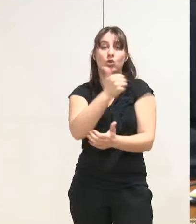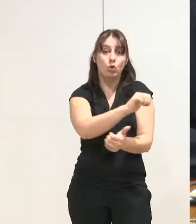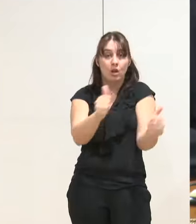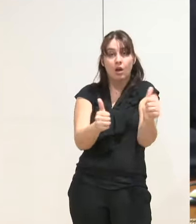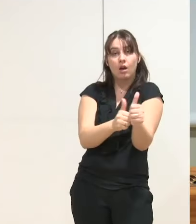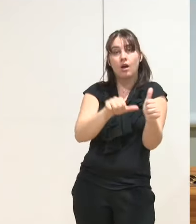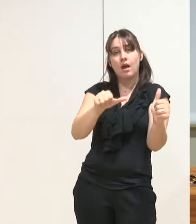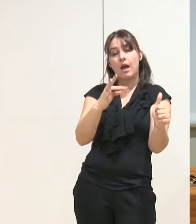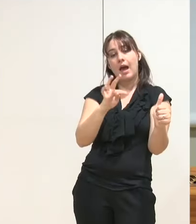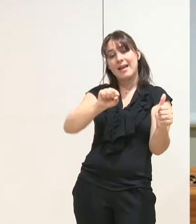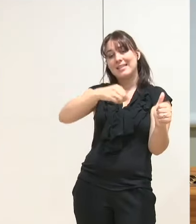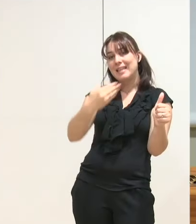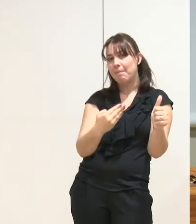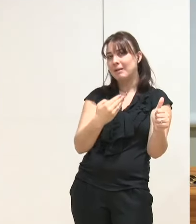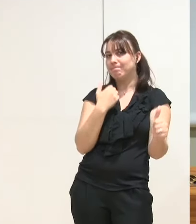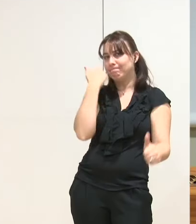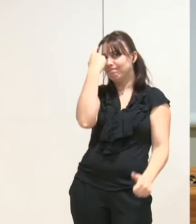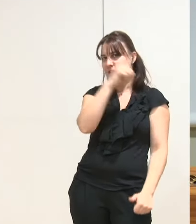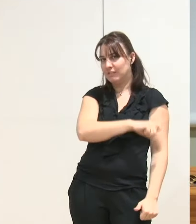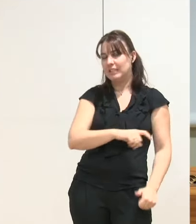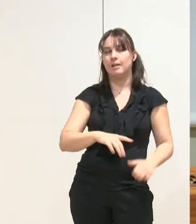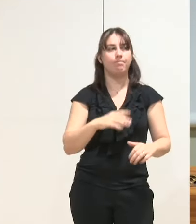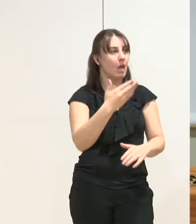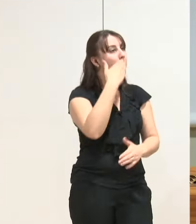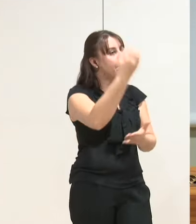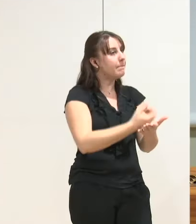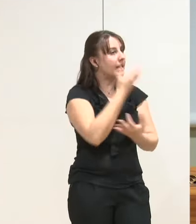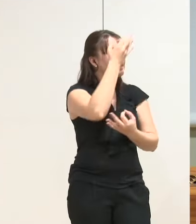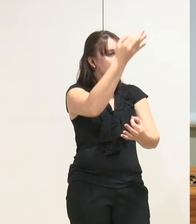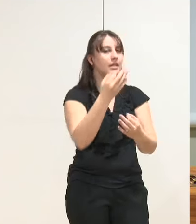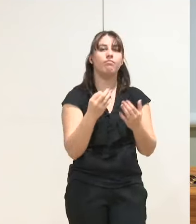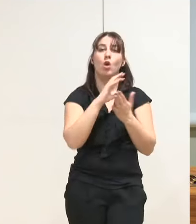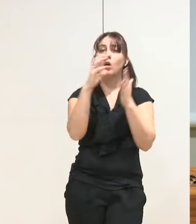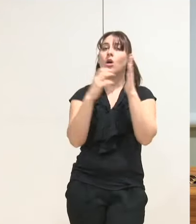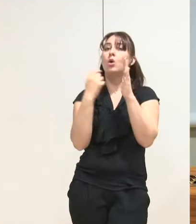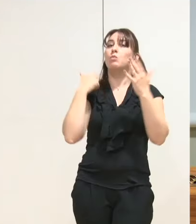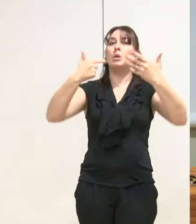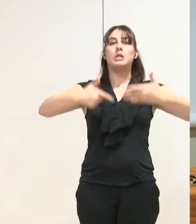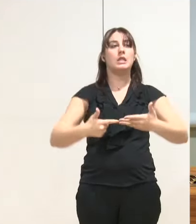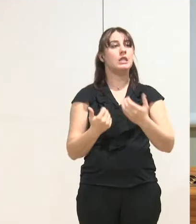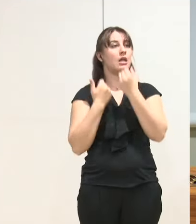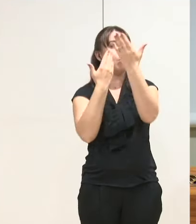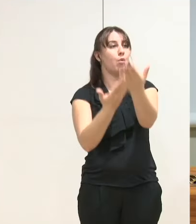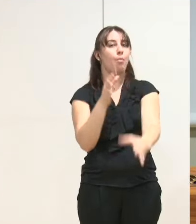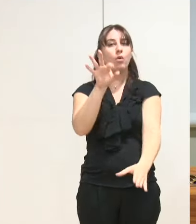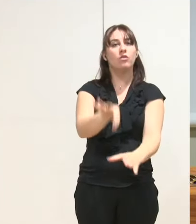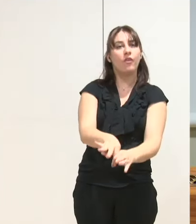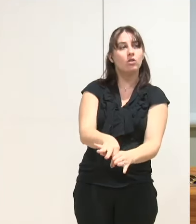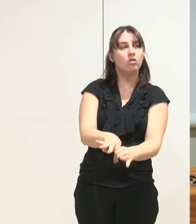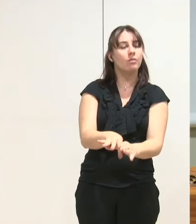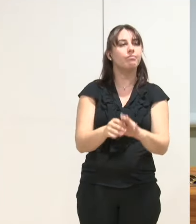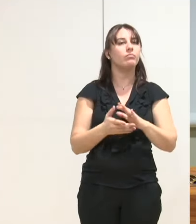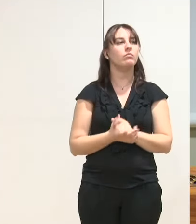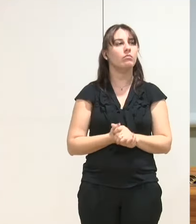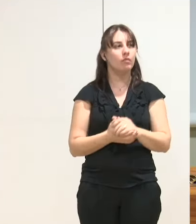classe je vous remercie pour cette précision je mets donc cette délibération numéro 17 au voie donc